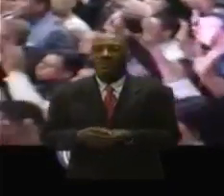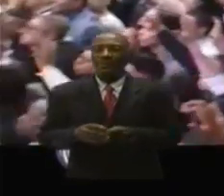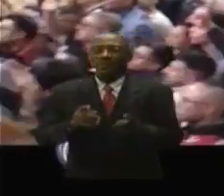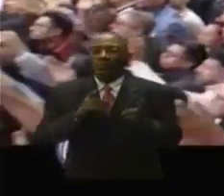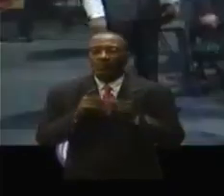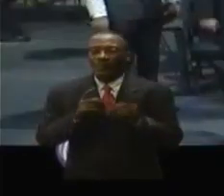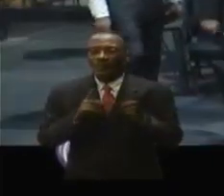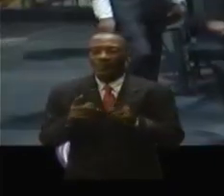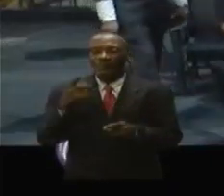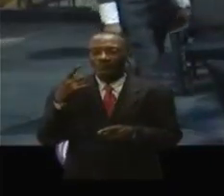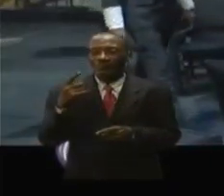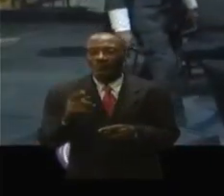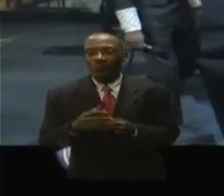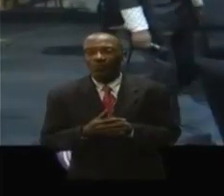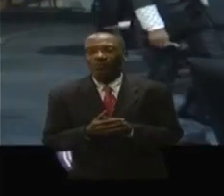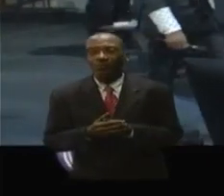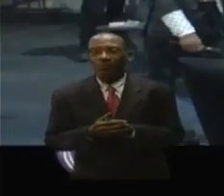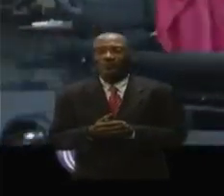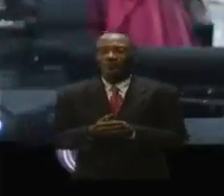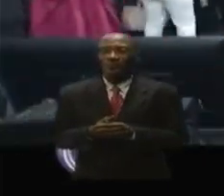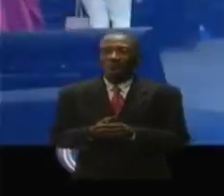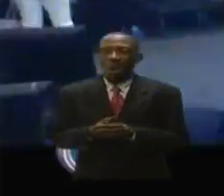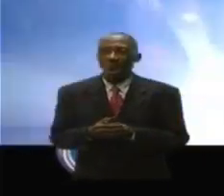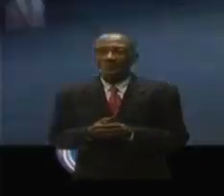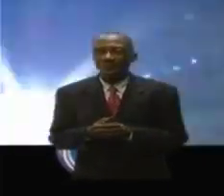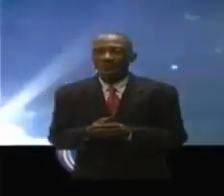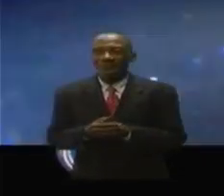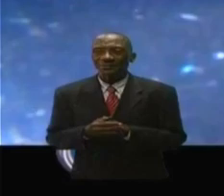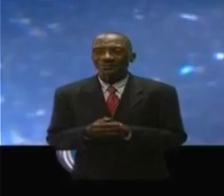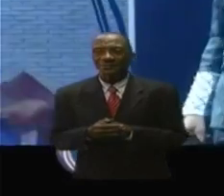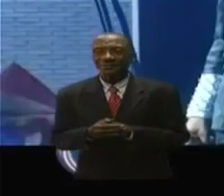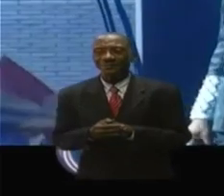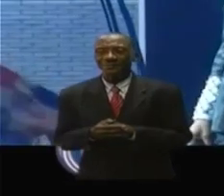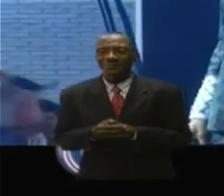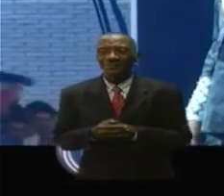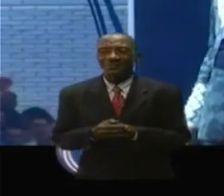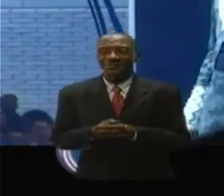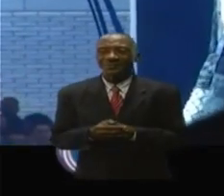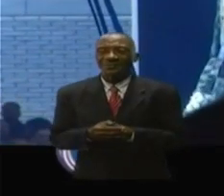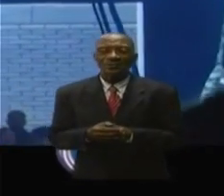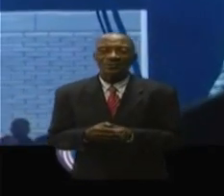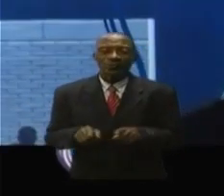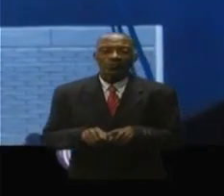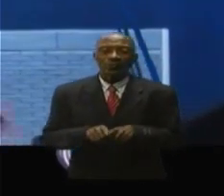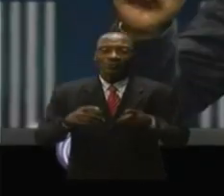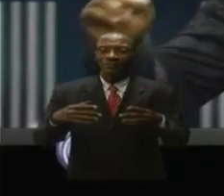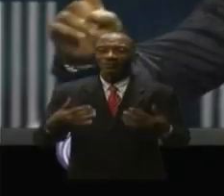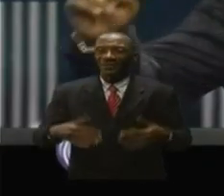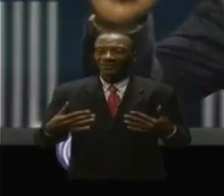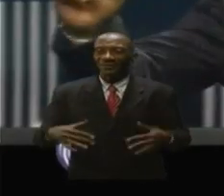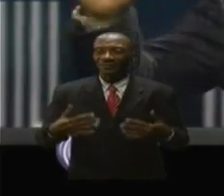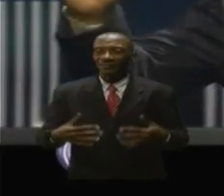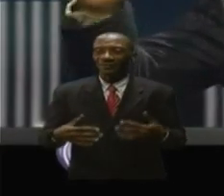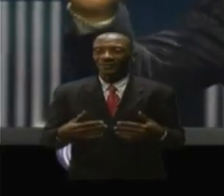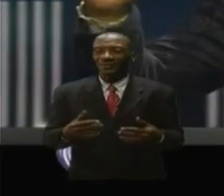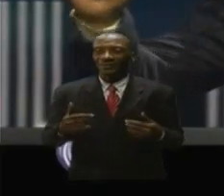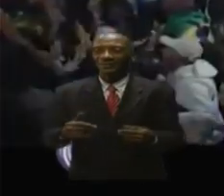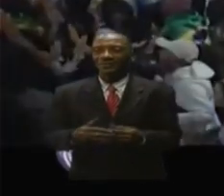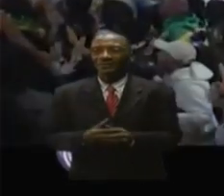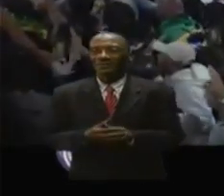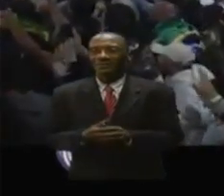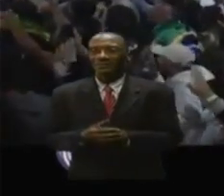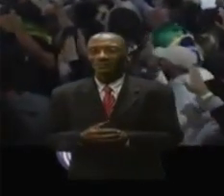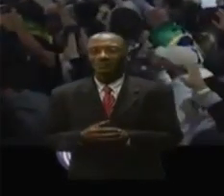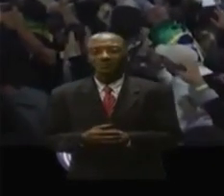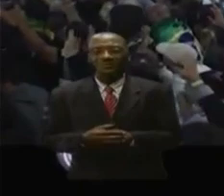le pasteur colombien Ricardo Rodriguez, ce grand événement évangélique de haute portée onctionnelle a vu le drapeau bleu